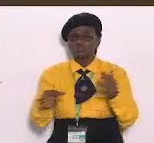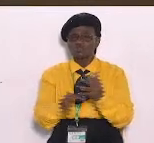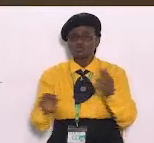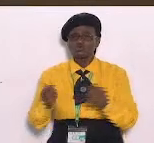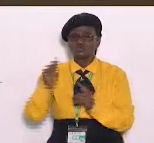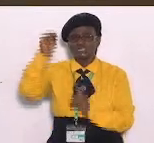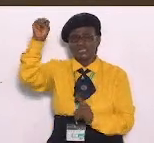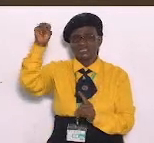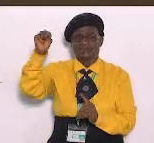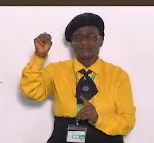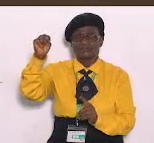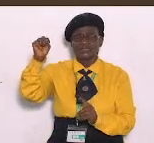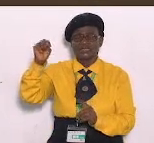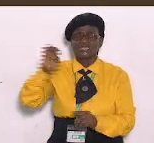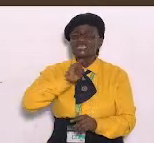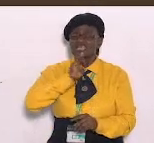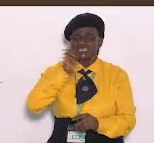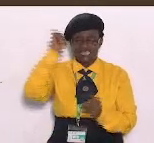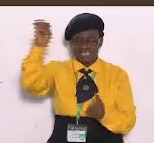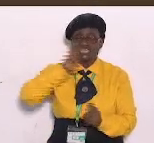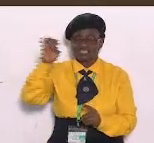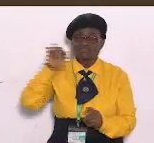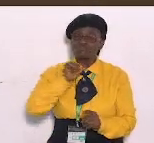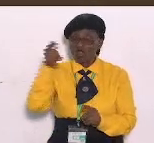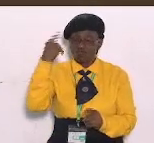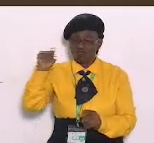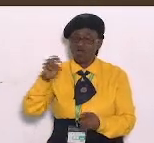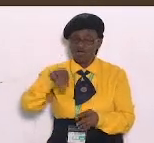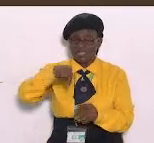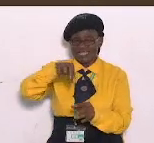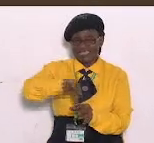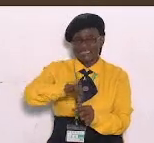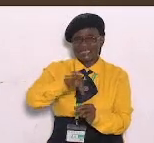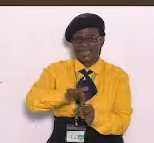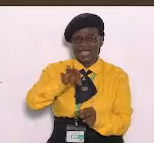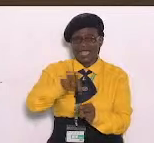pas il ne cherche même pas l'élection